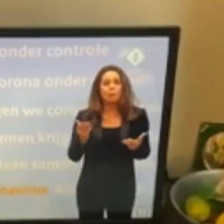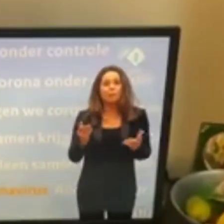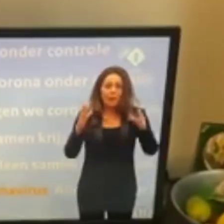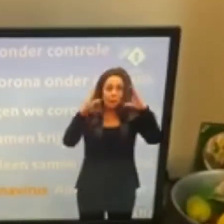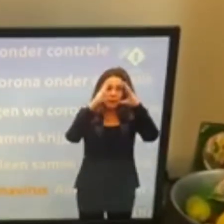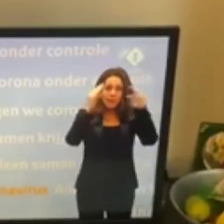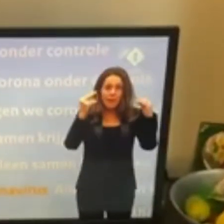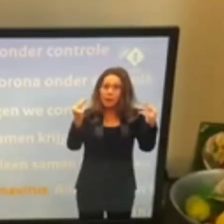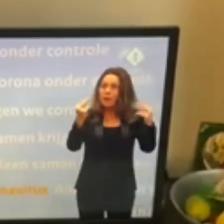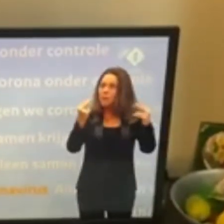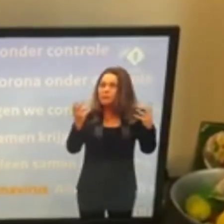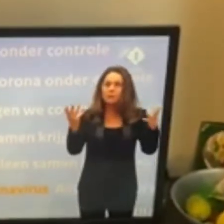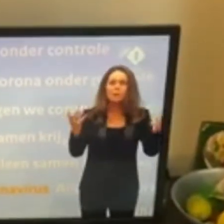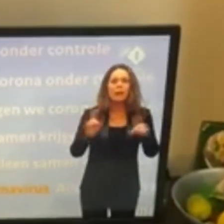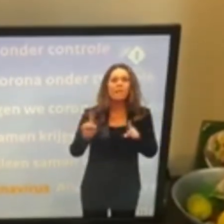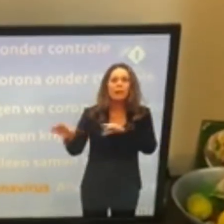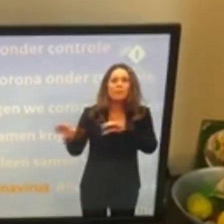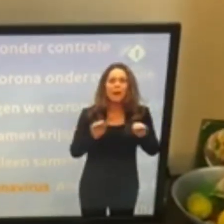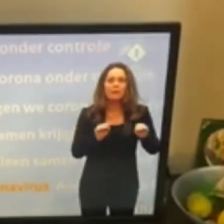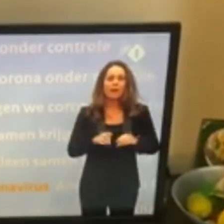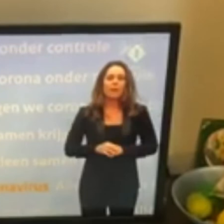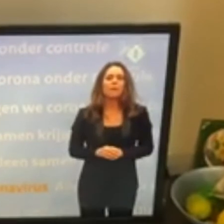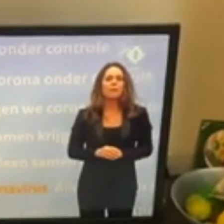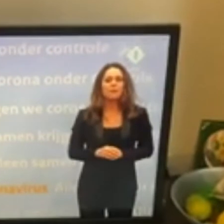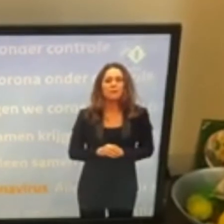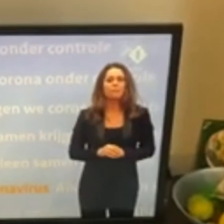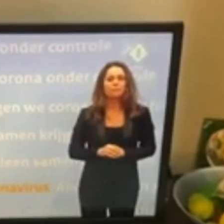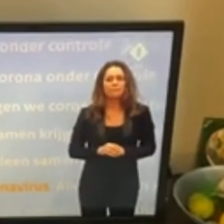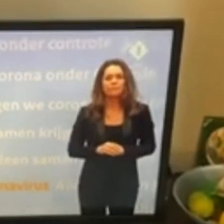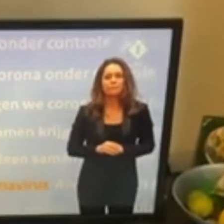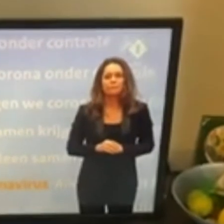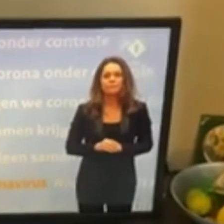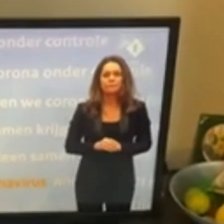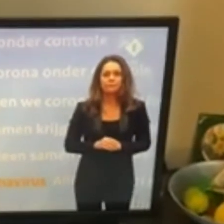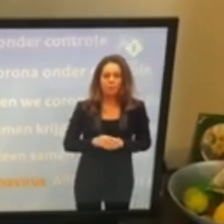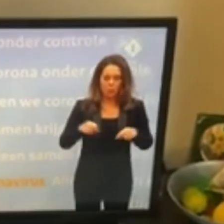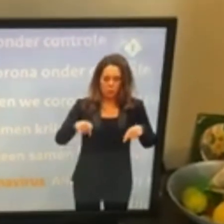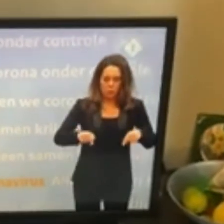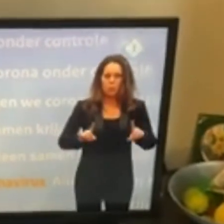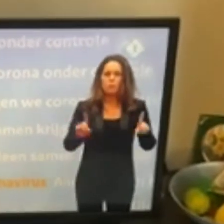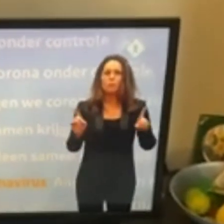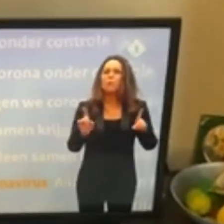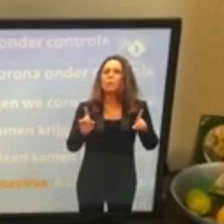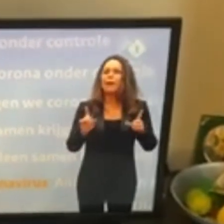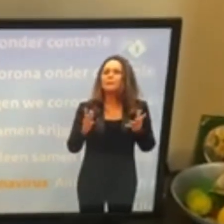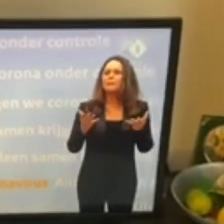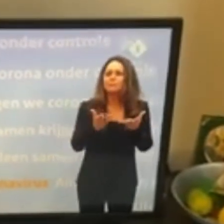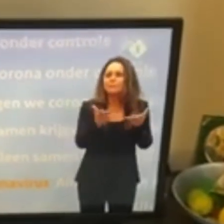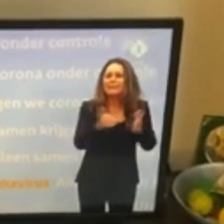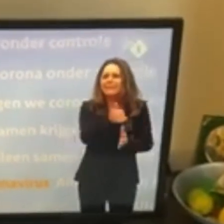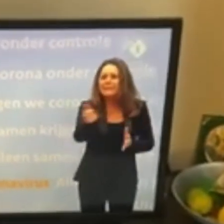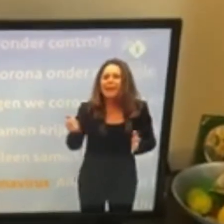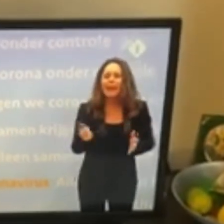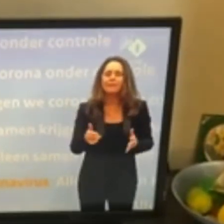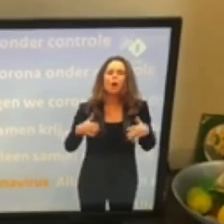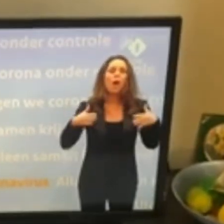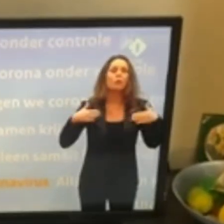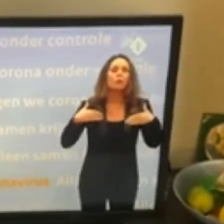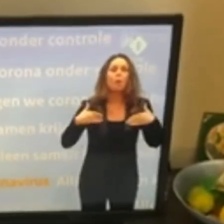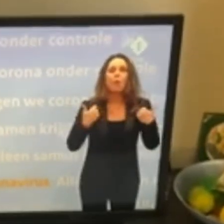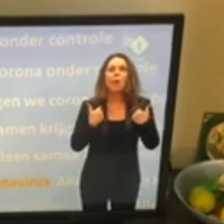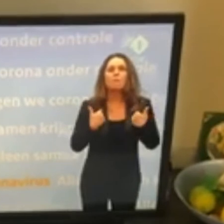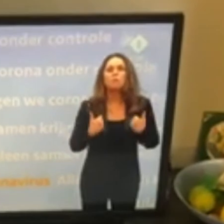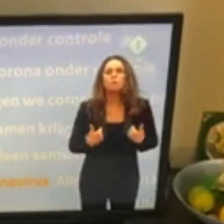kijken wat de maatregelen zijn. En dat gebeurt op het moment dat we ook allemaal coronamoe zijn. Ik